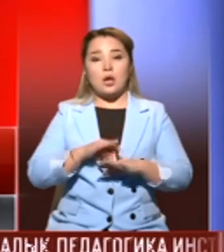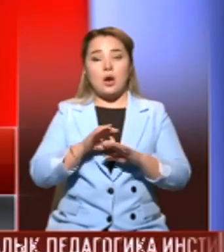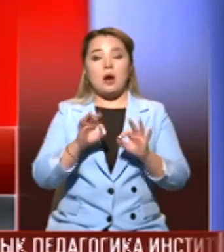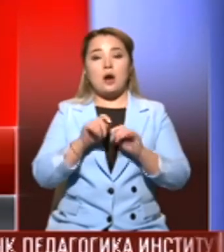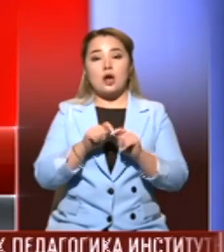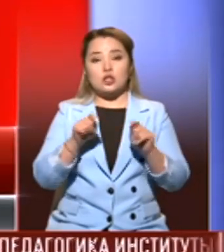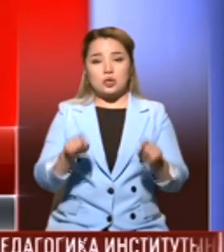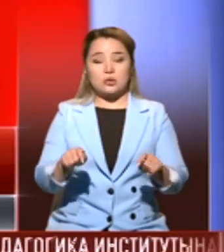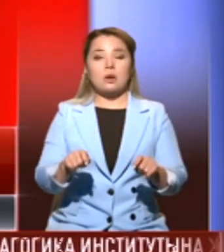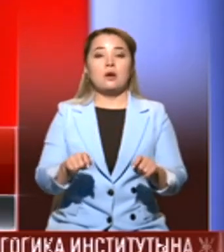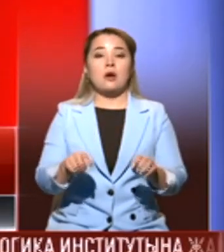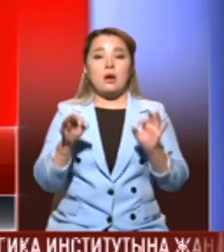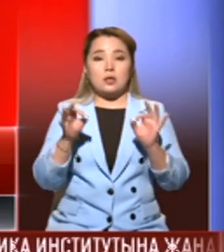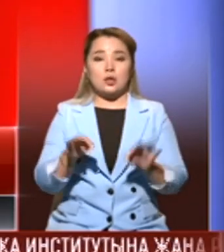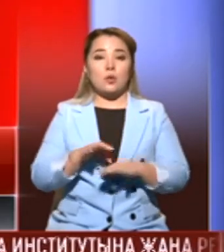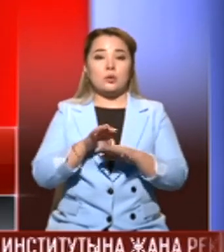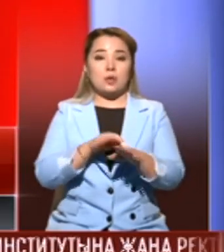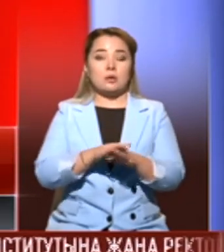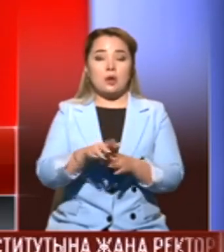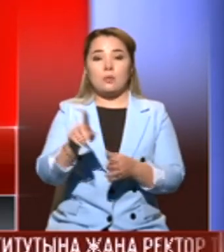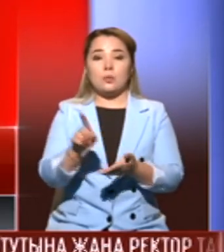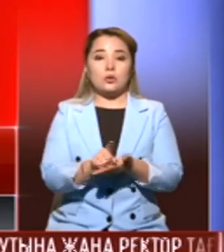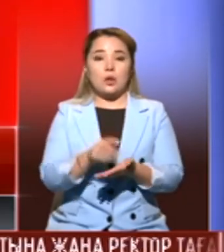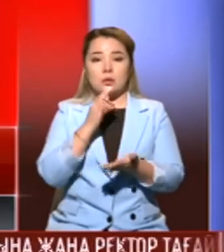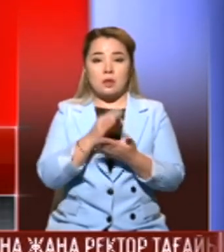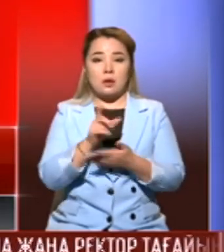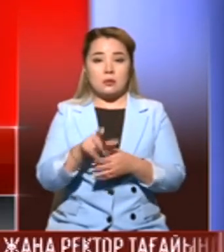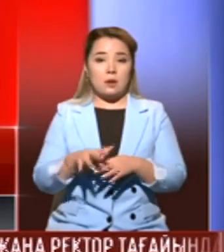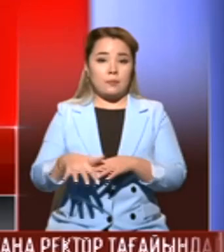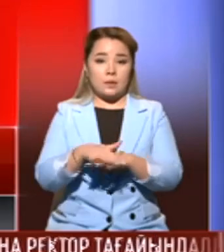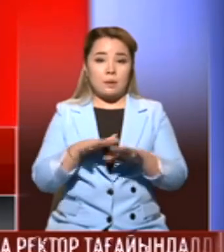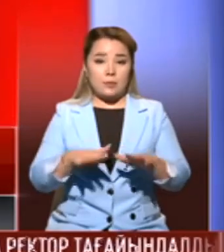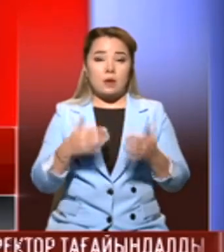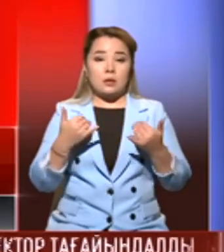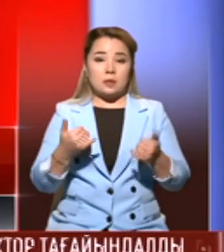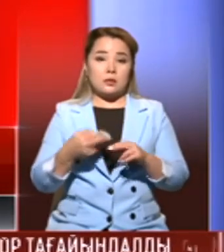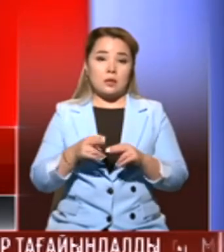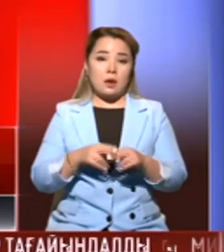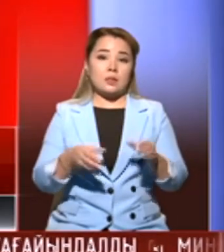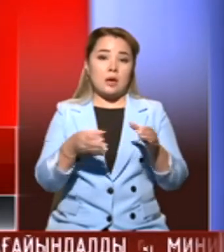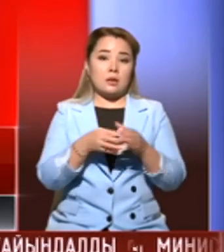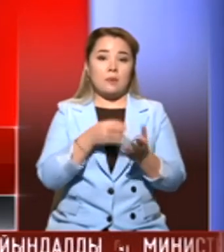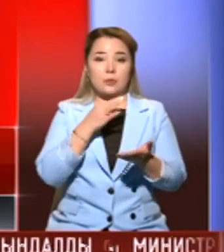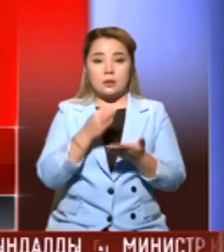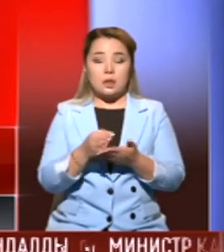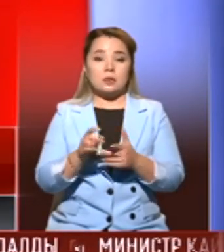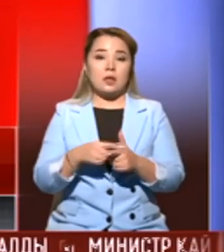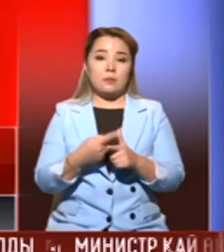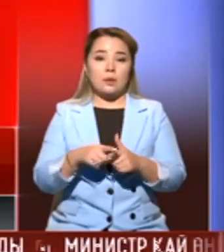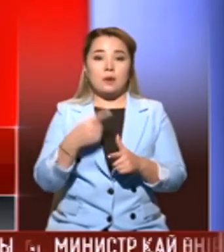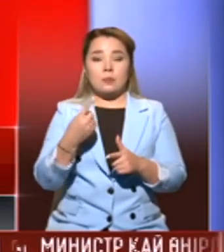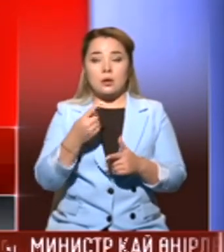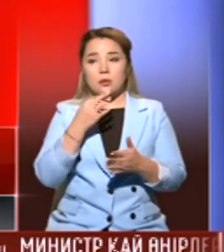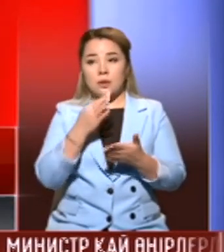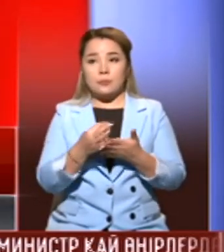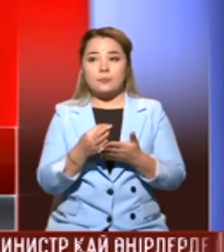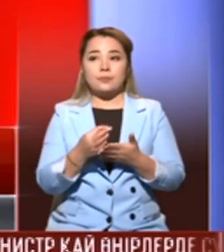әділ өткеніне бүкіл қоғам мүдделі. Сондықтан біз бір тарапты алсақ, немесе жаңағы бір ботлнек,